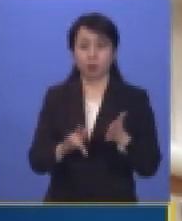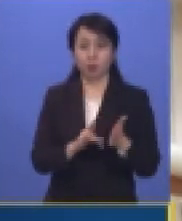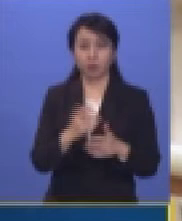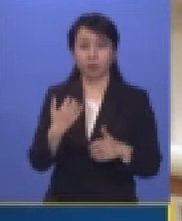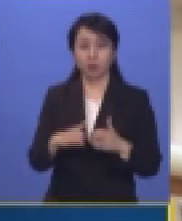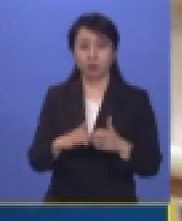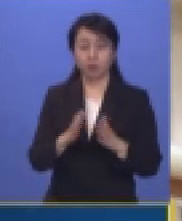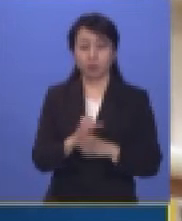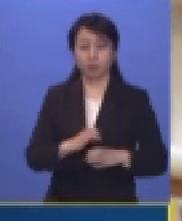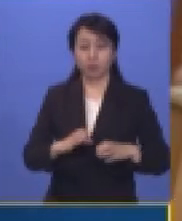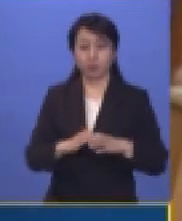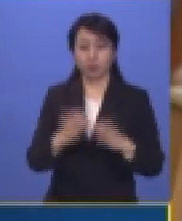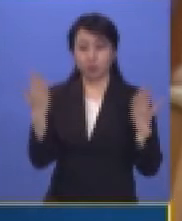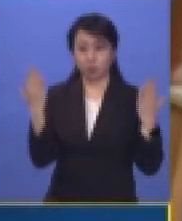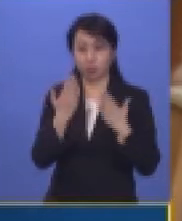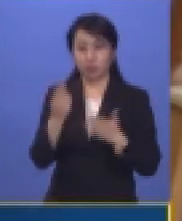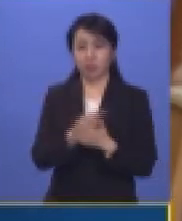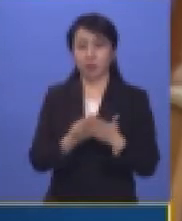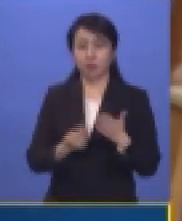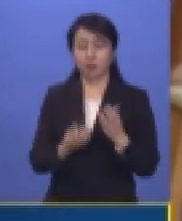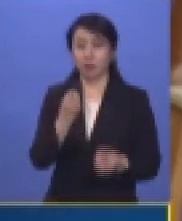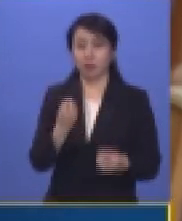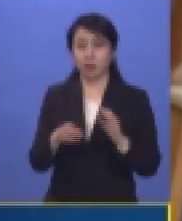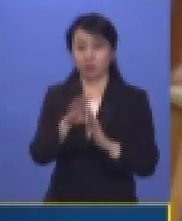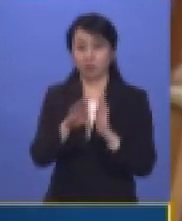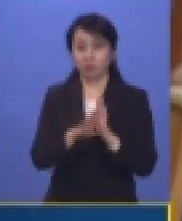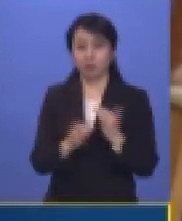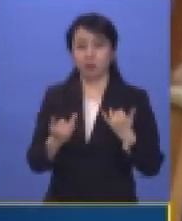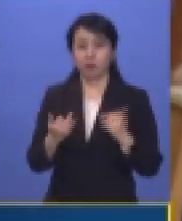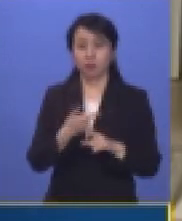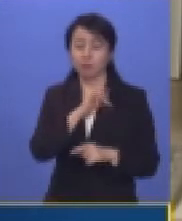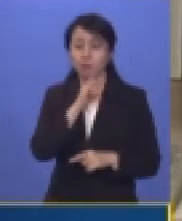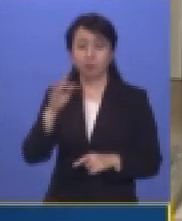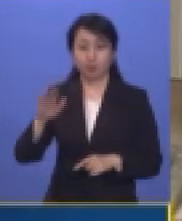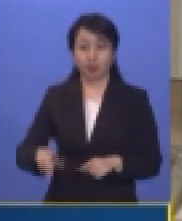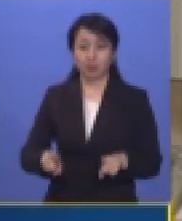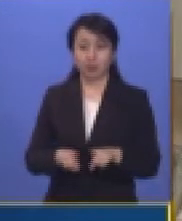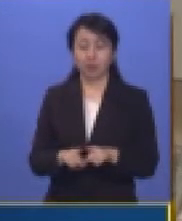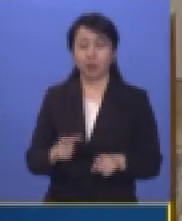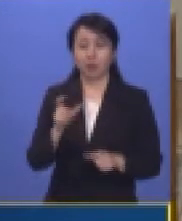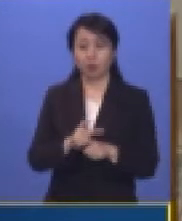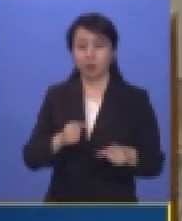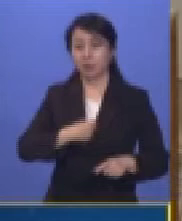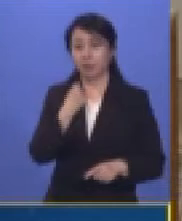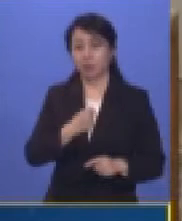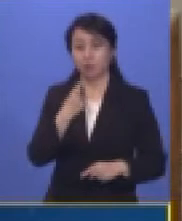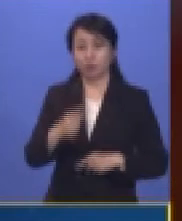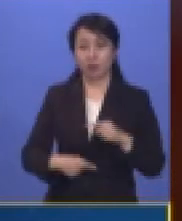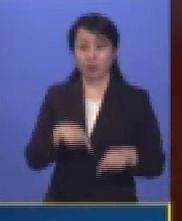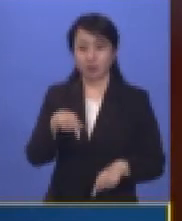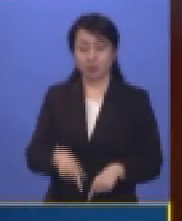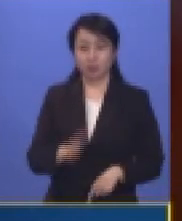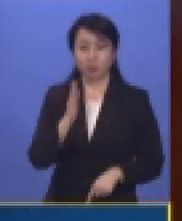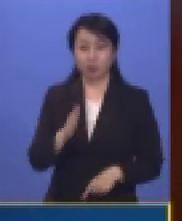читальным залом, с уголками для чтения и рисования, игровыми программами для самых маленьких, а также для людей старшего поколения. Здесь же